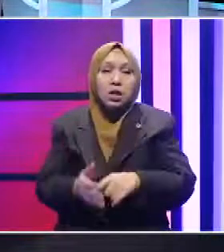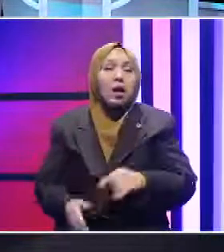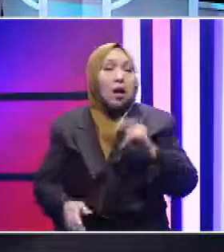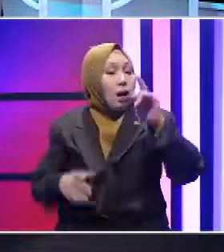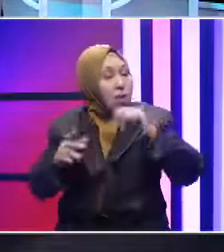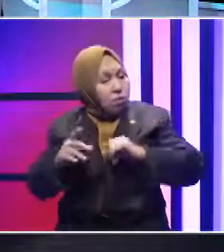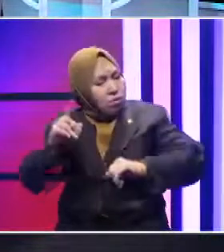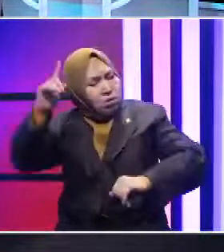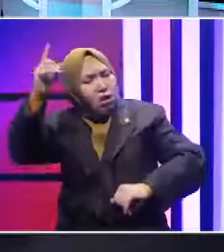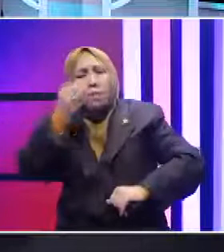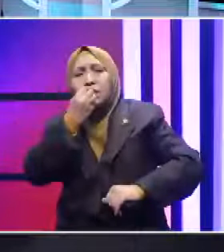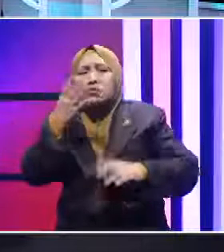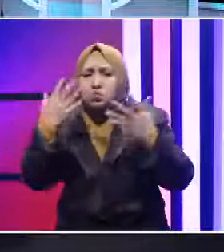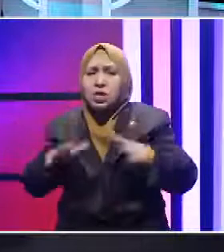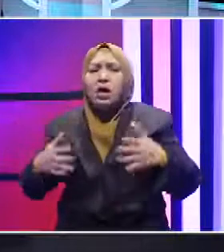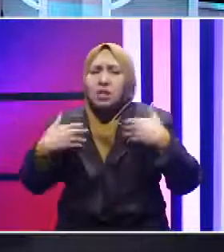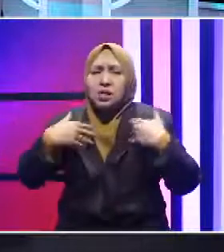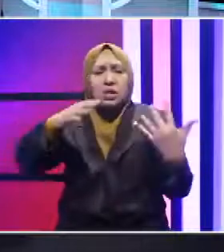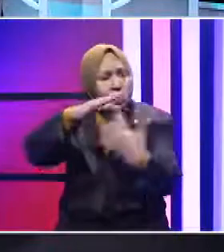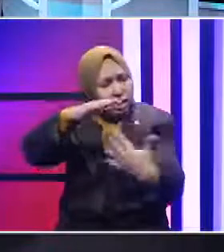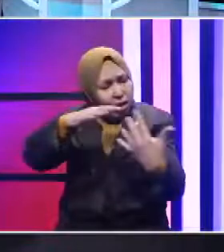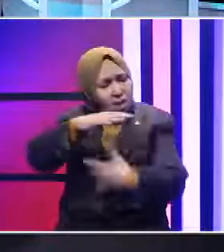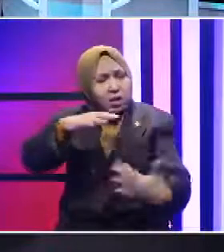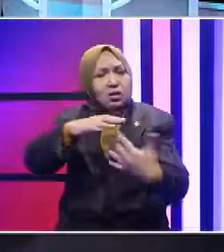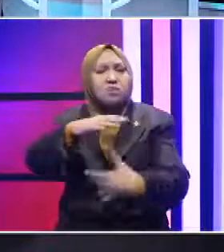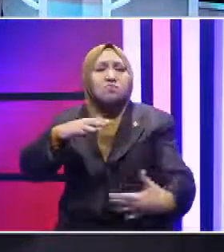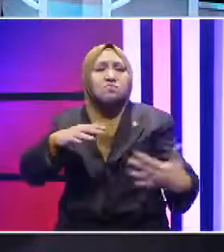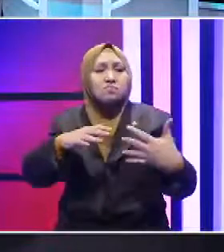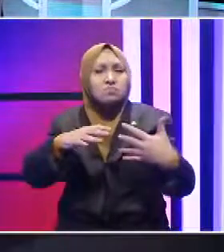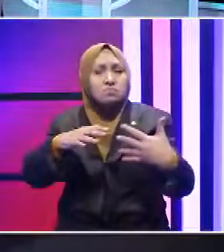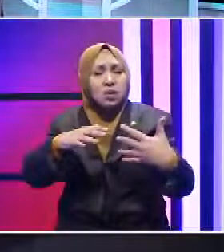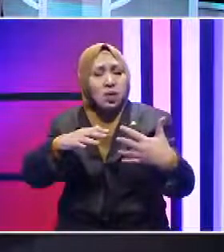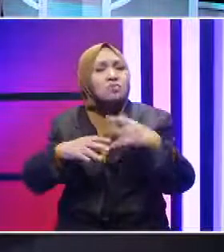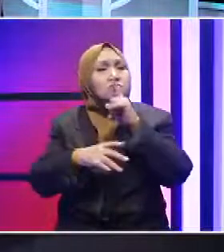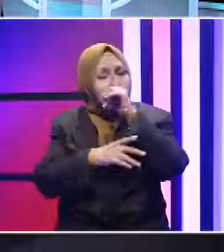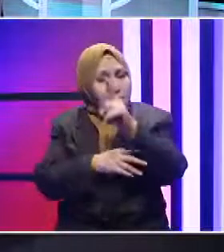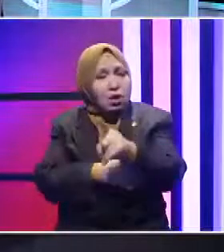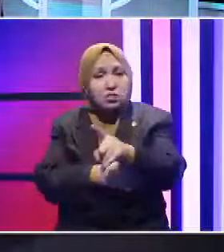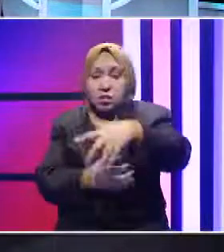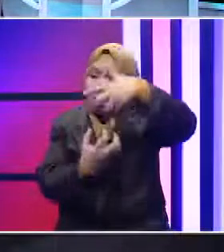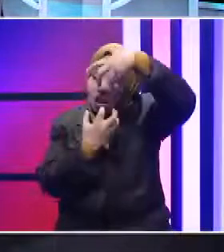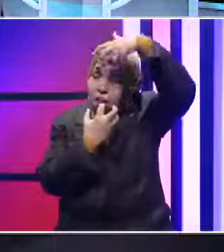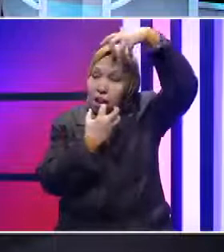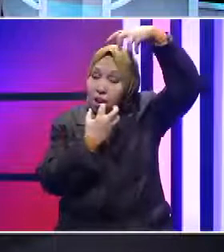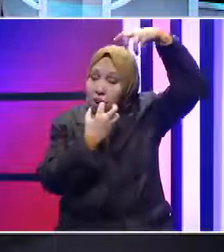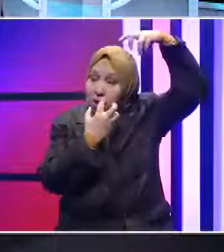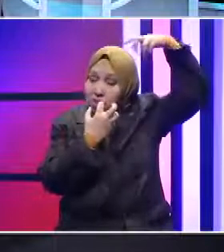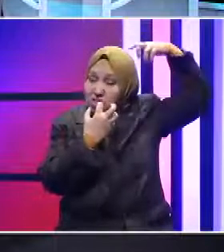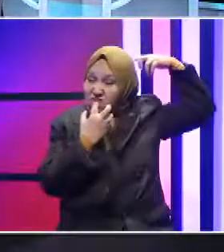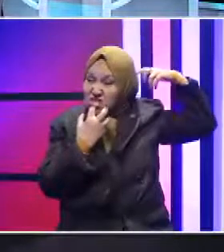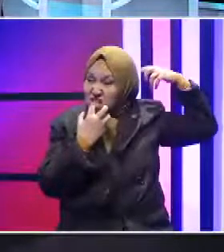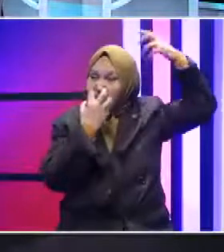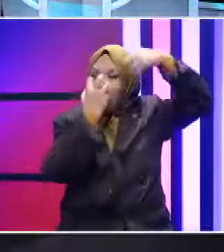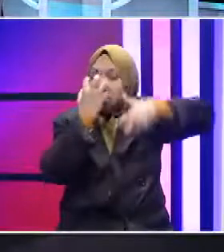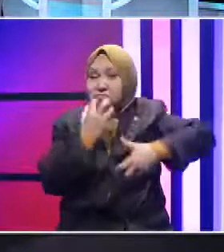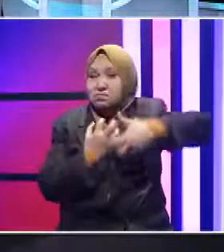lafi jahim, dia dah berada di neraka jahanam itu kan, yang sebenarnya lion yang singa memerhati dia